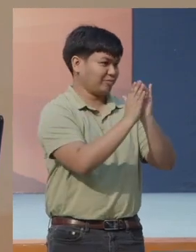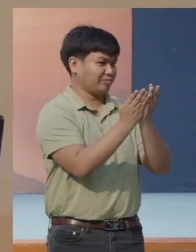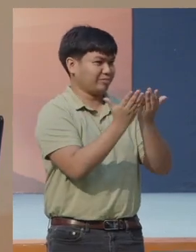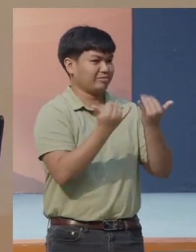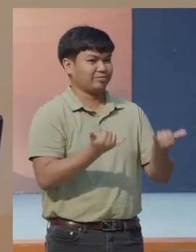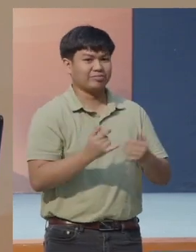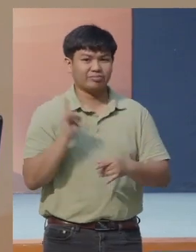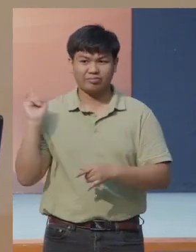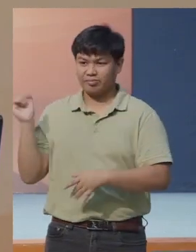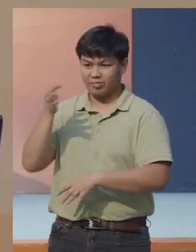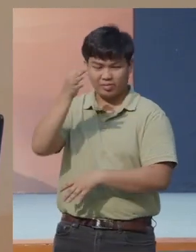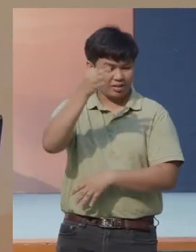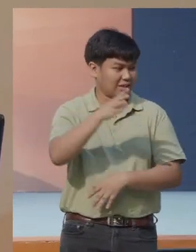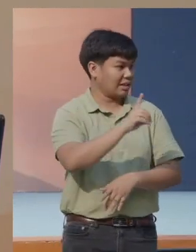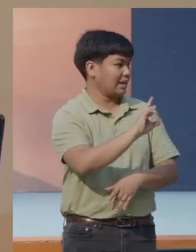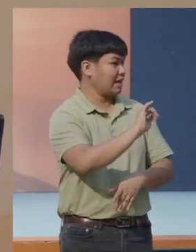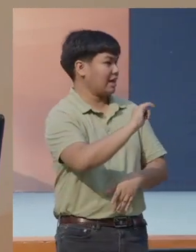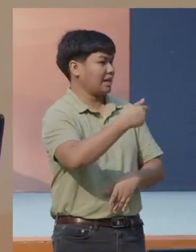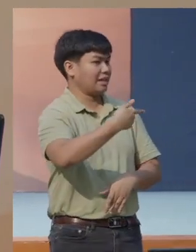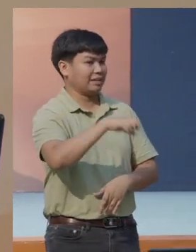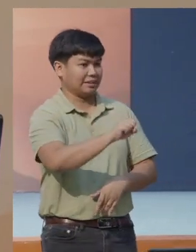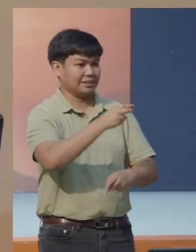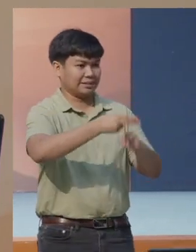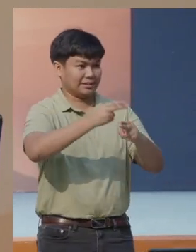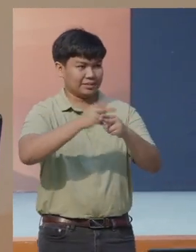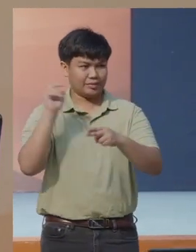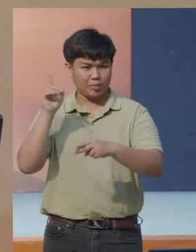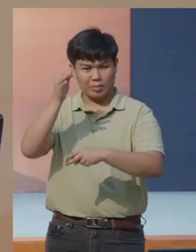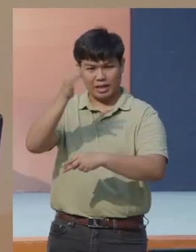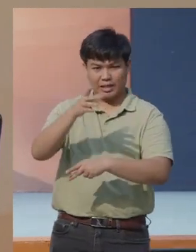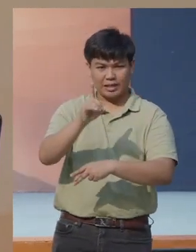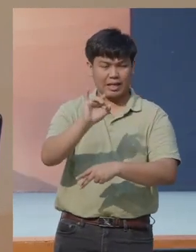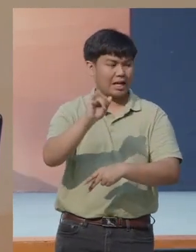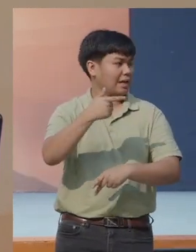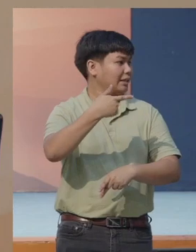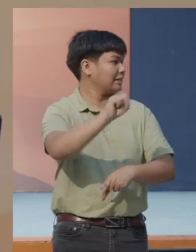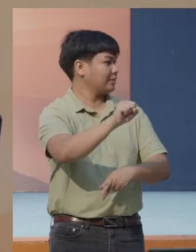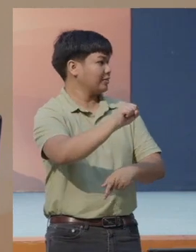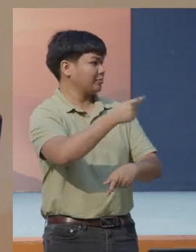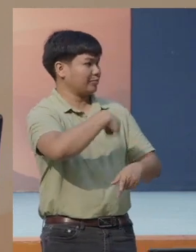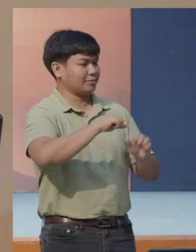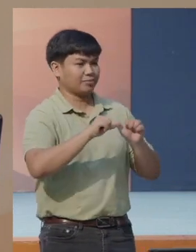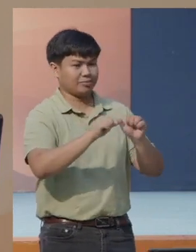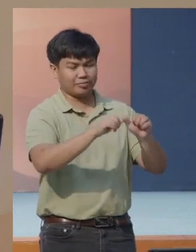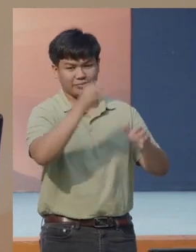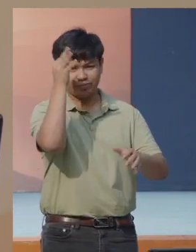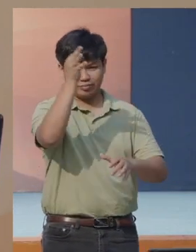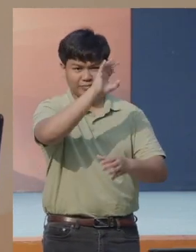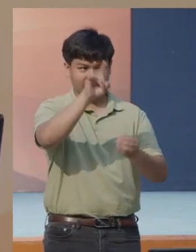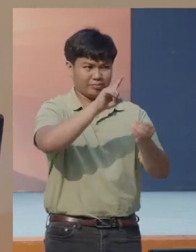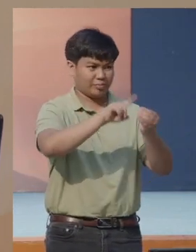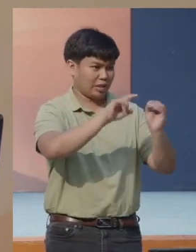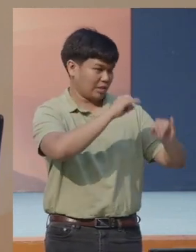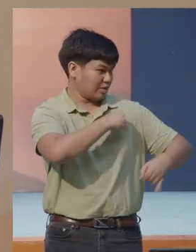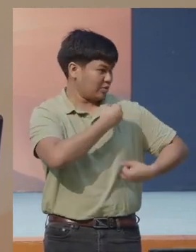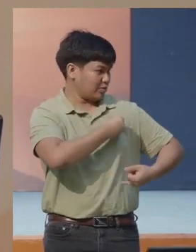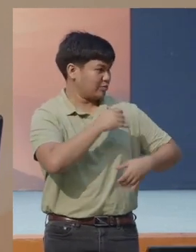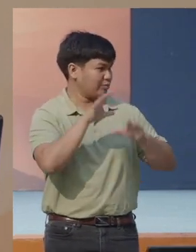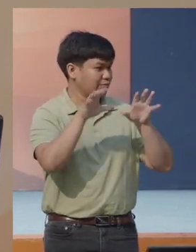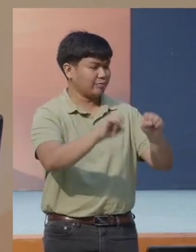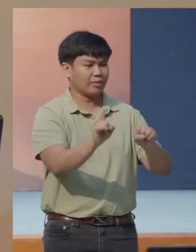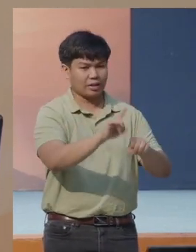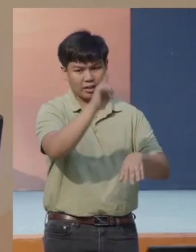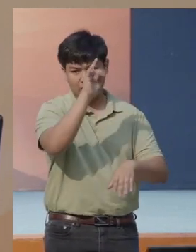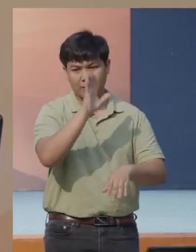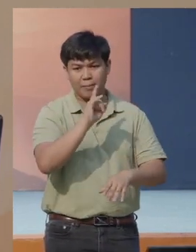ang inyong lingkod, si Pastor Dags Miguel, and we continue po ang series natin sa Joshua entitled Take Hold of